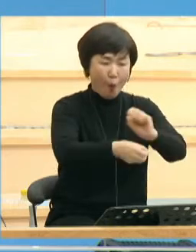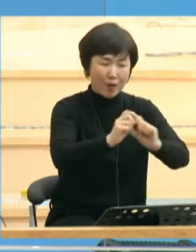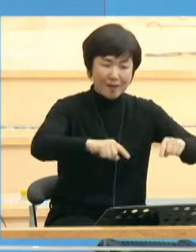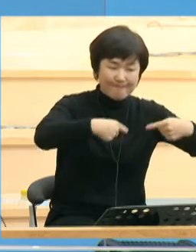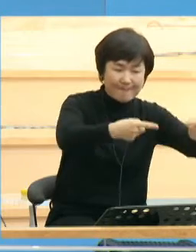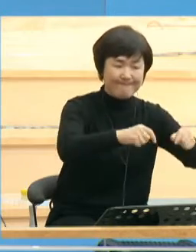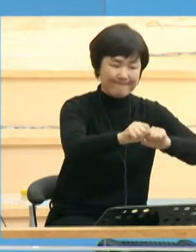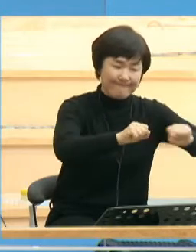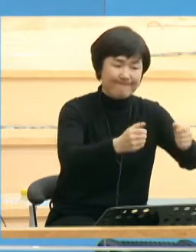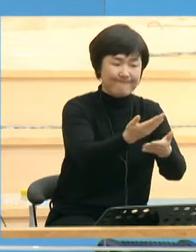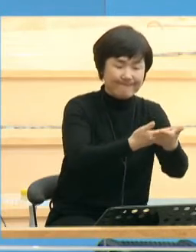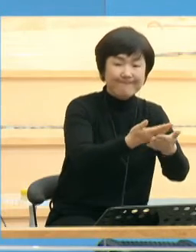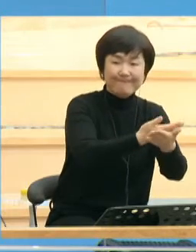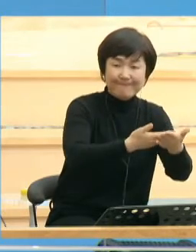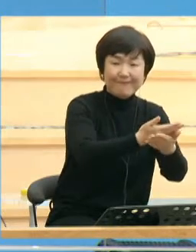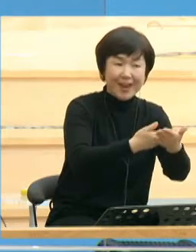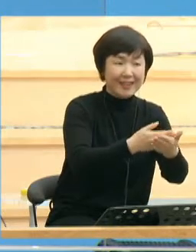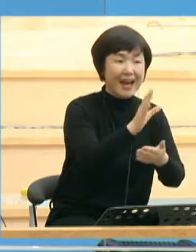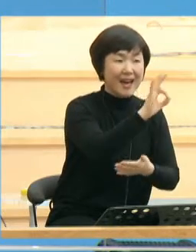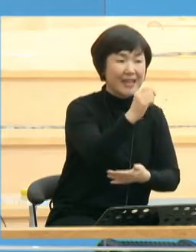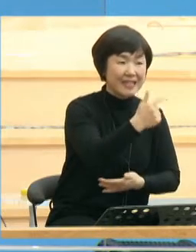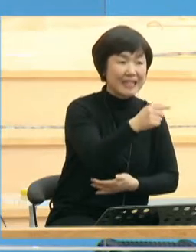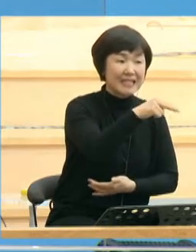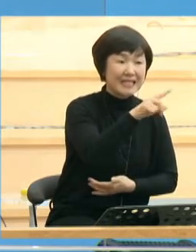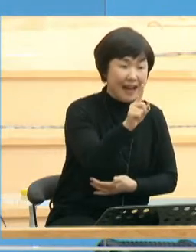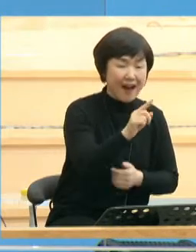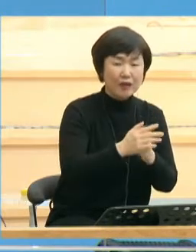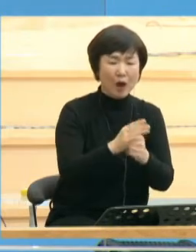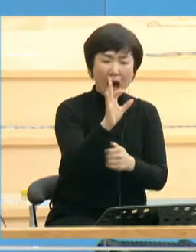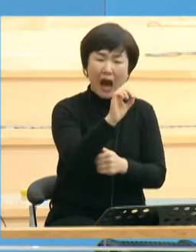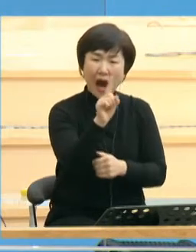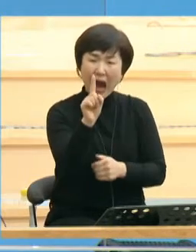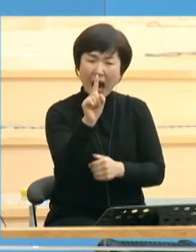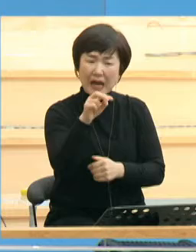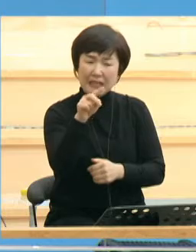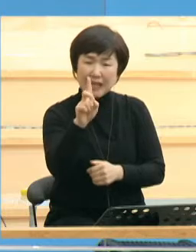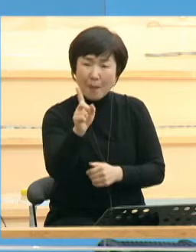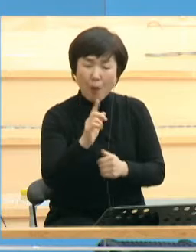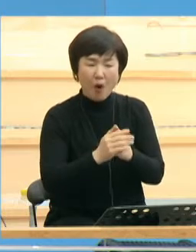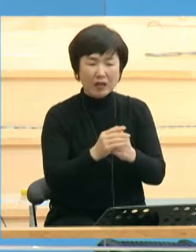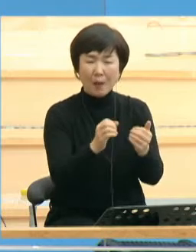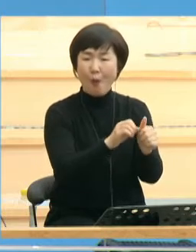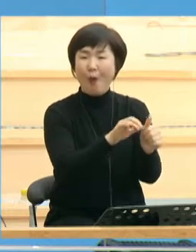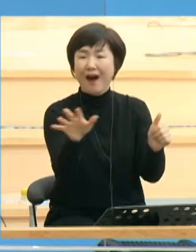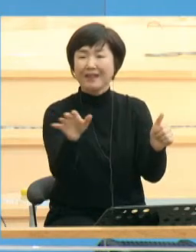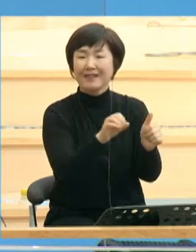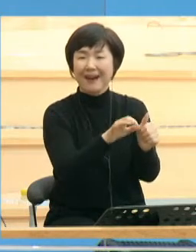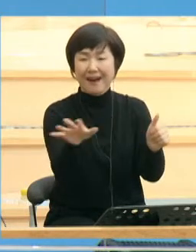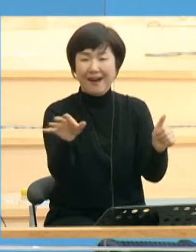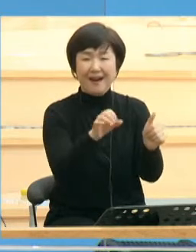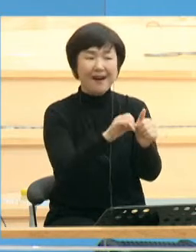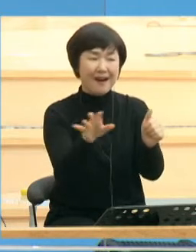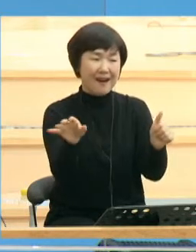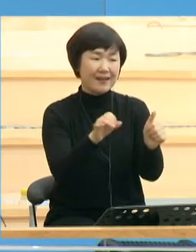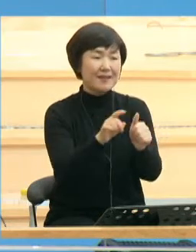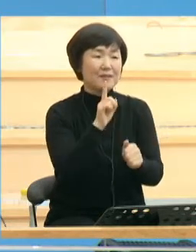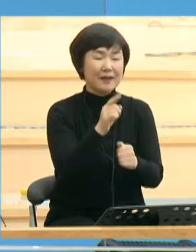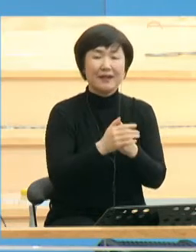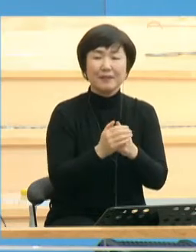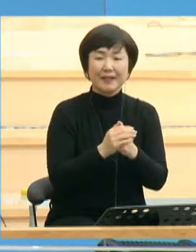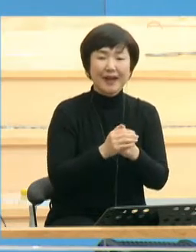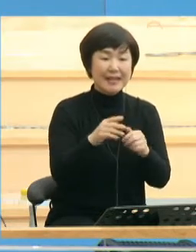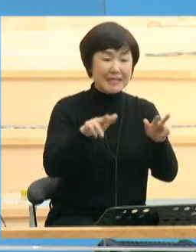인사 상대 절 아싸 는 뭐예요 9 사이드의 주름 말이잖아요 자 그러면 제가 표를 하나 보여 드릴 텐데